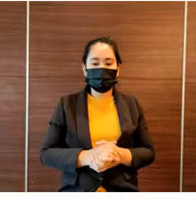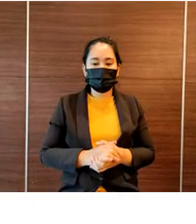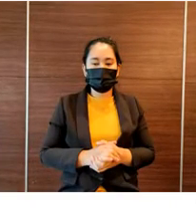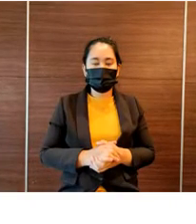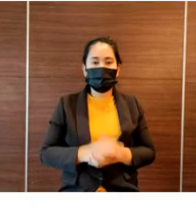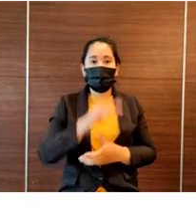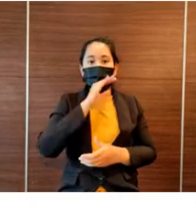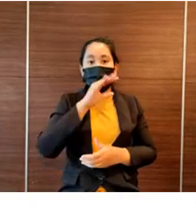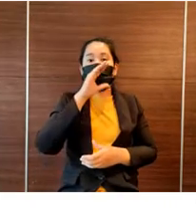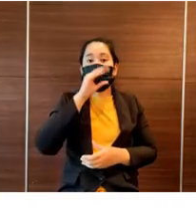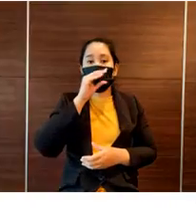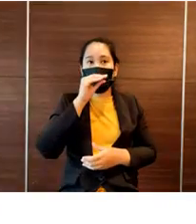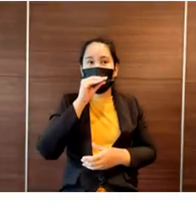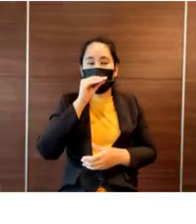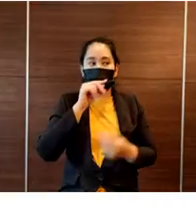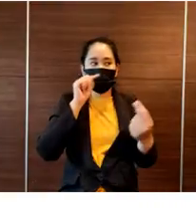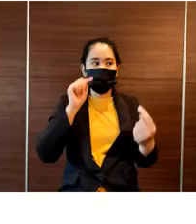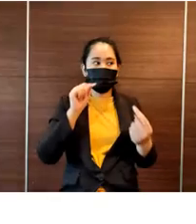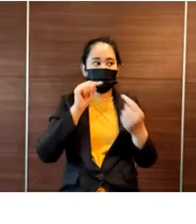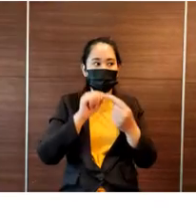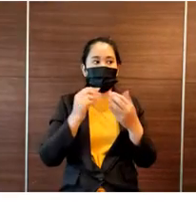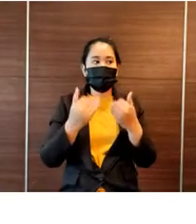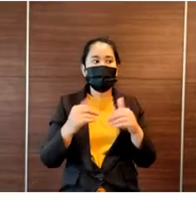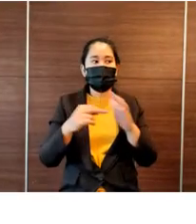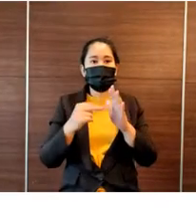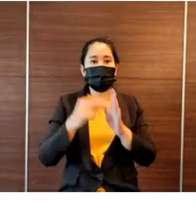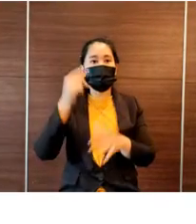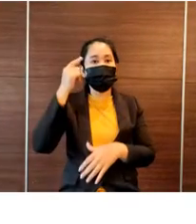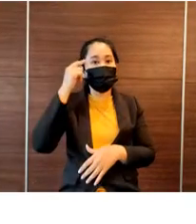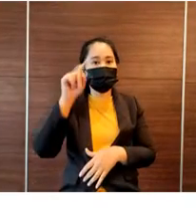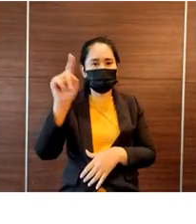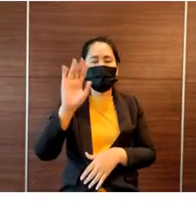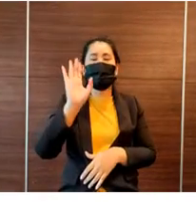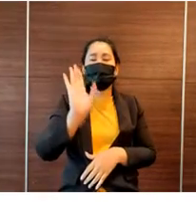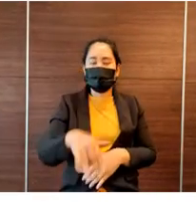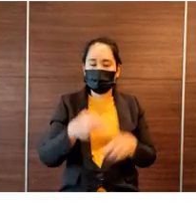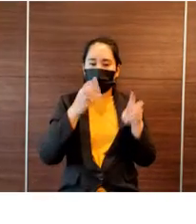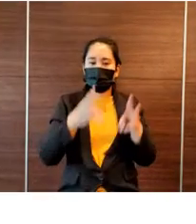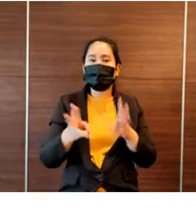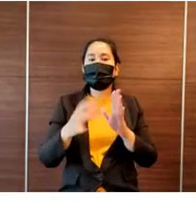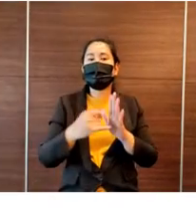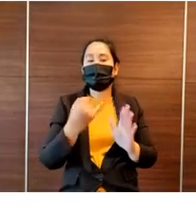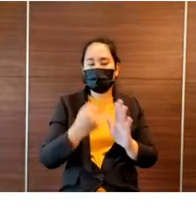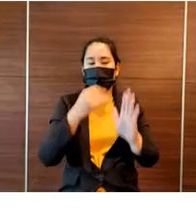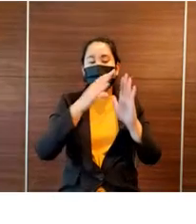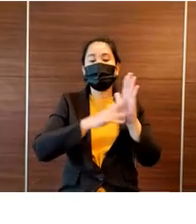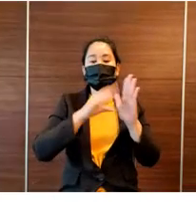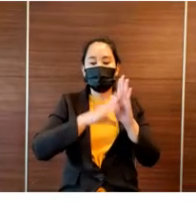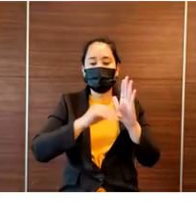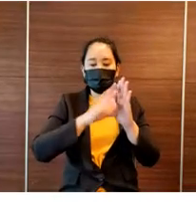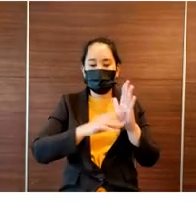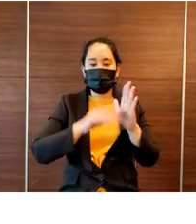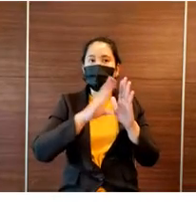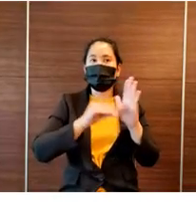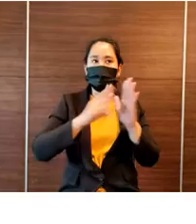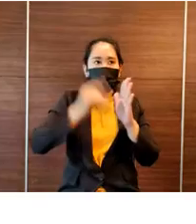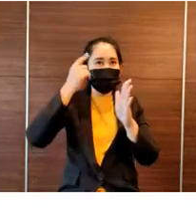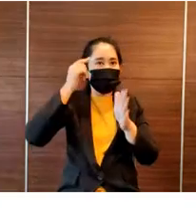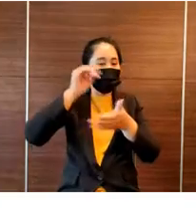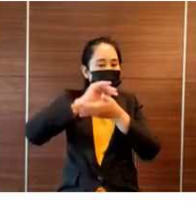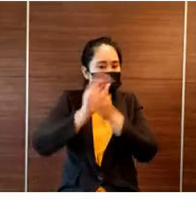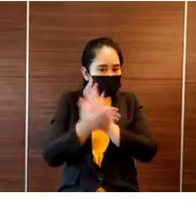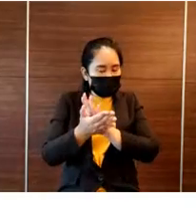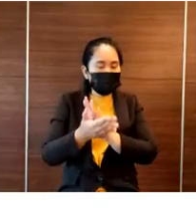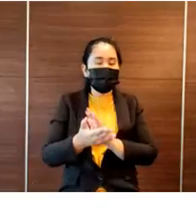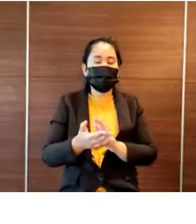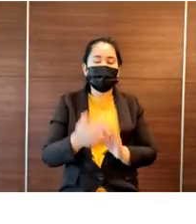พูดถึงตรงนี้เราก็จะนึกถึงว่าอ๋อทางออกง่ายจะตายอบรมเรื่องปรับทัศนคติกับคนทั้งอง